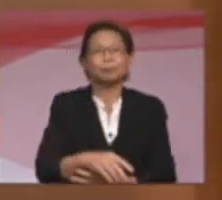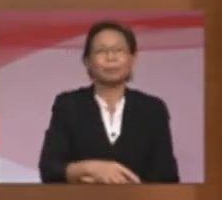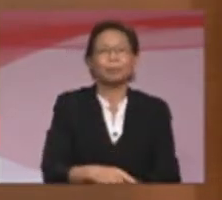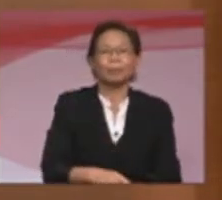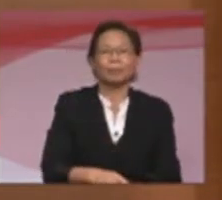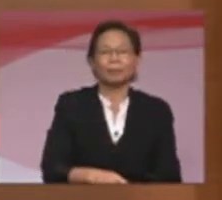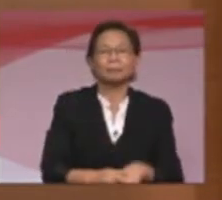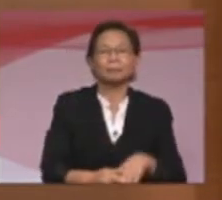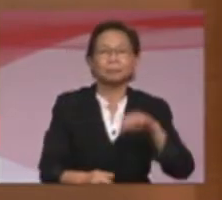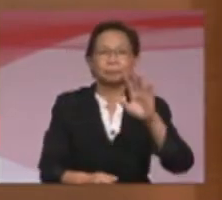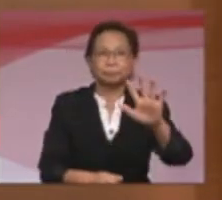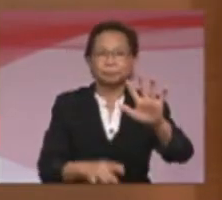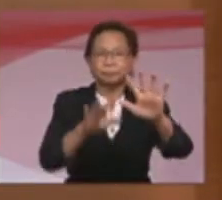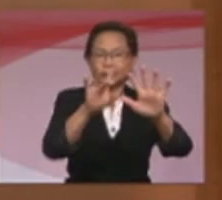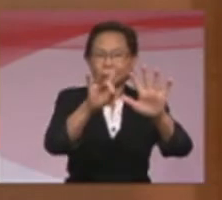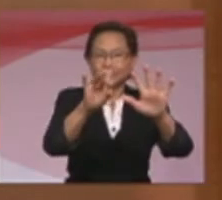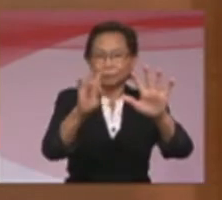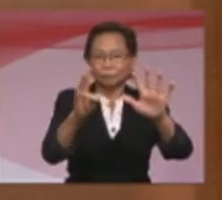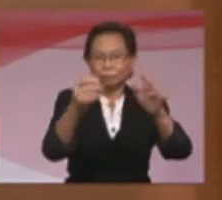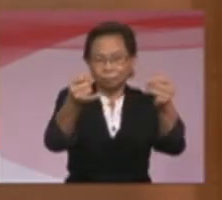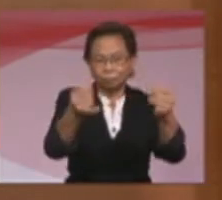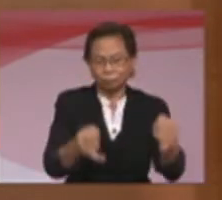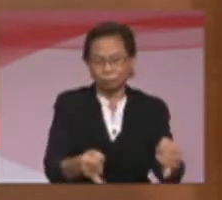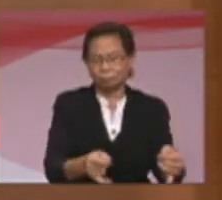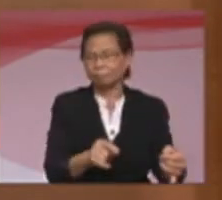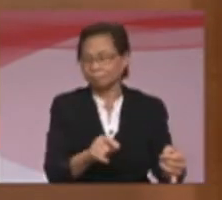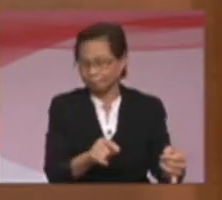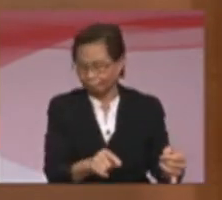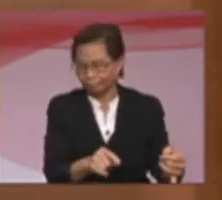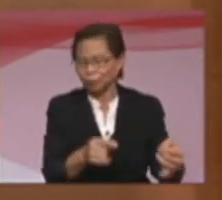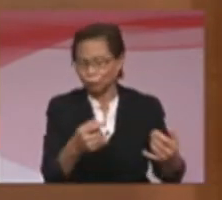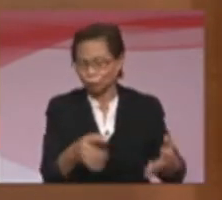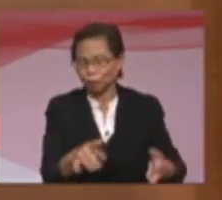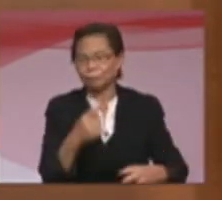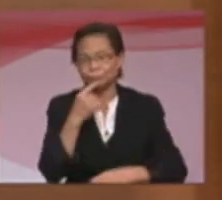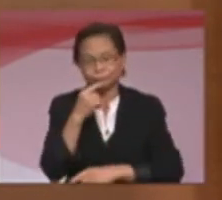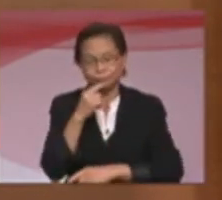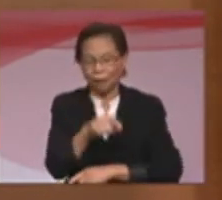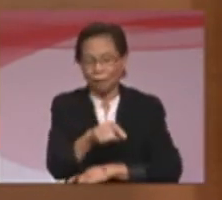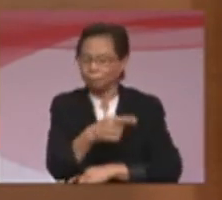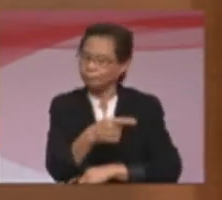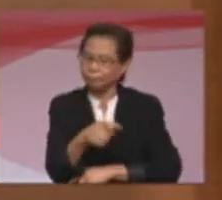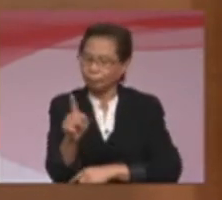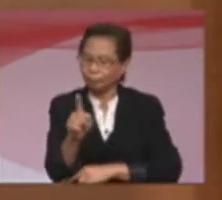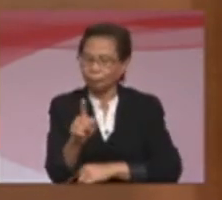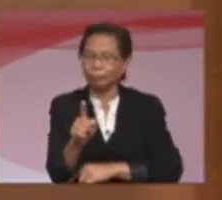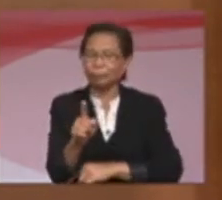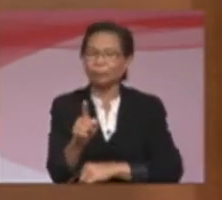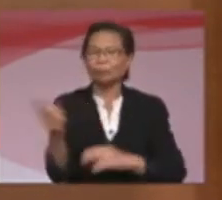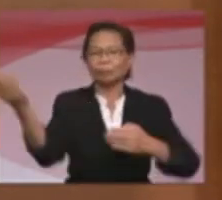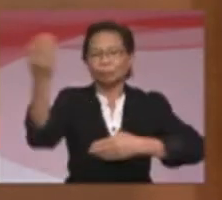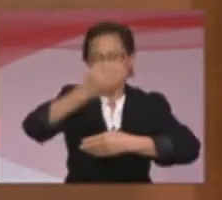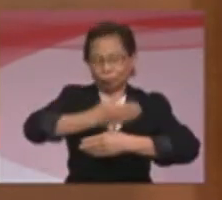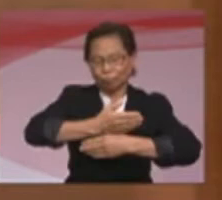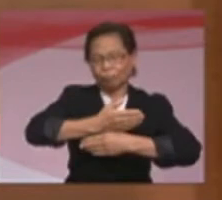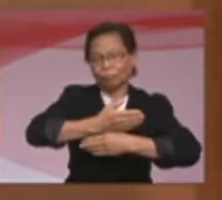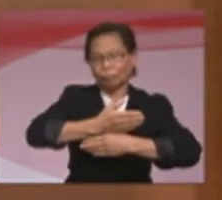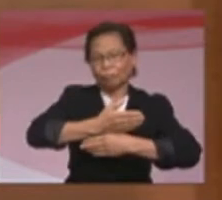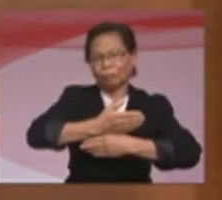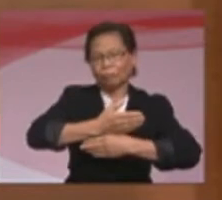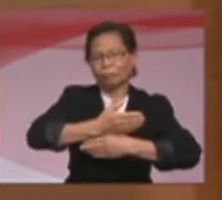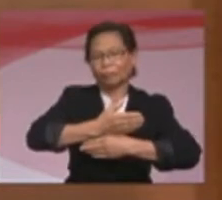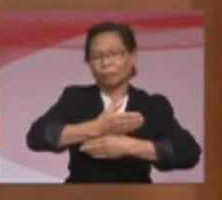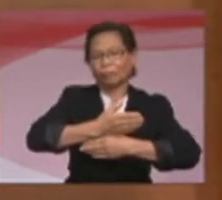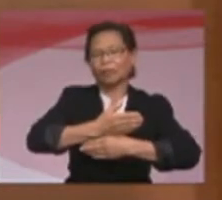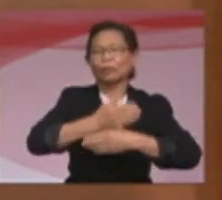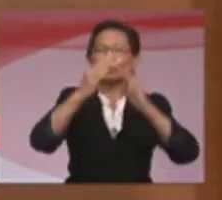Seramai 587 individu telah diperintah untuk menjalani proses kuarantin wajib